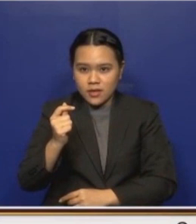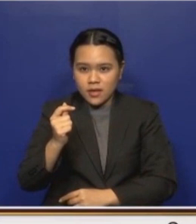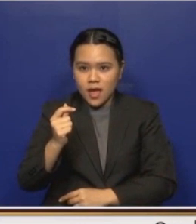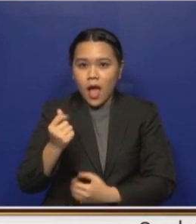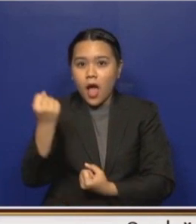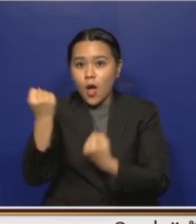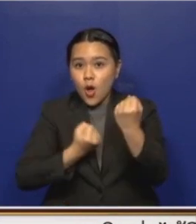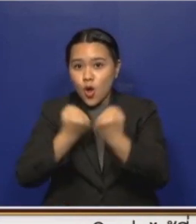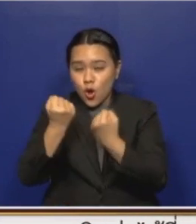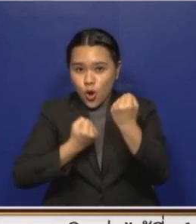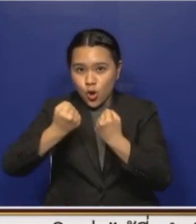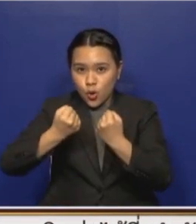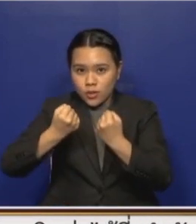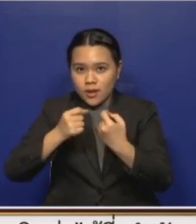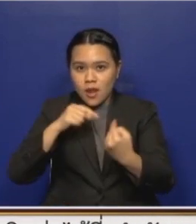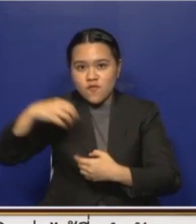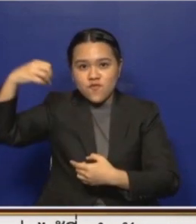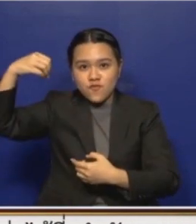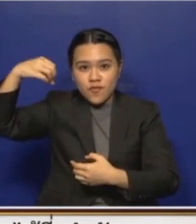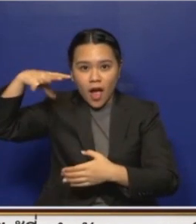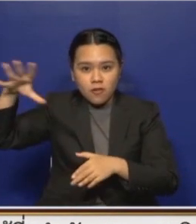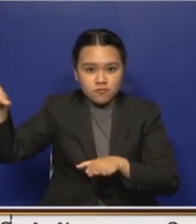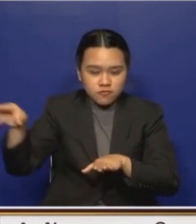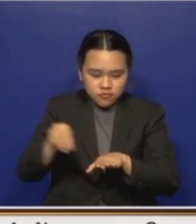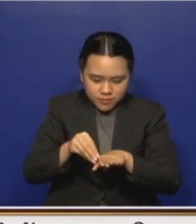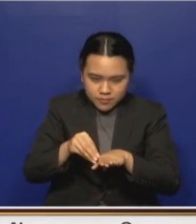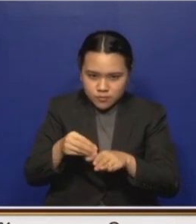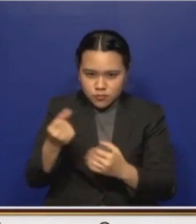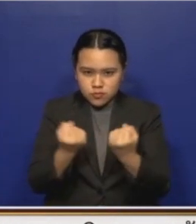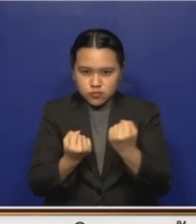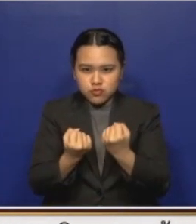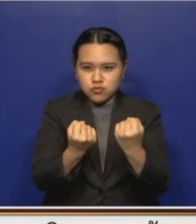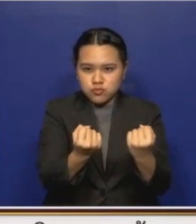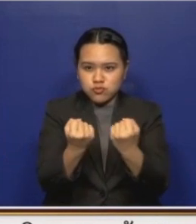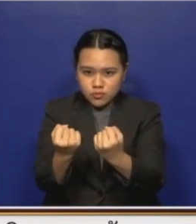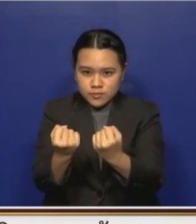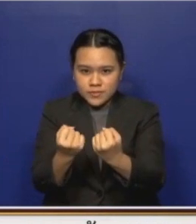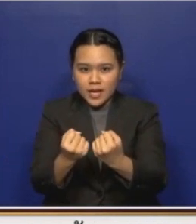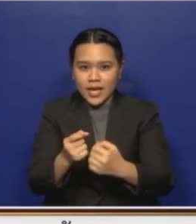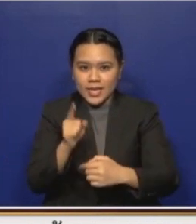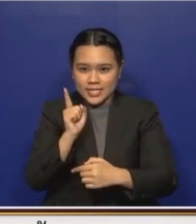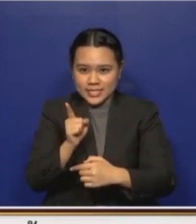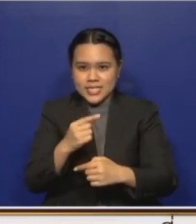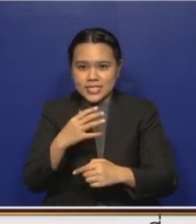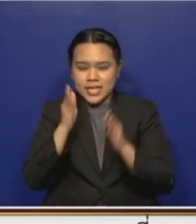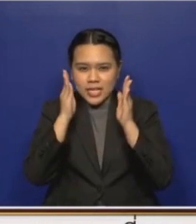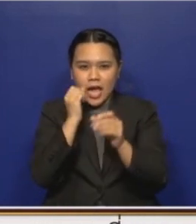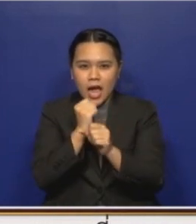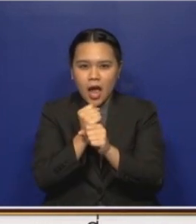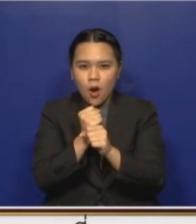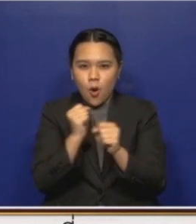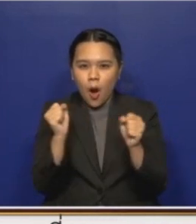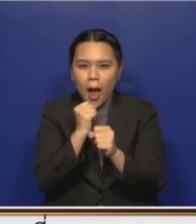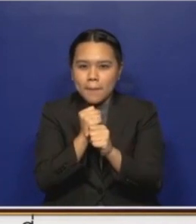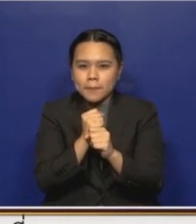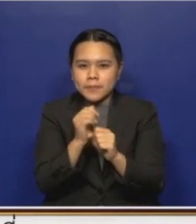ตอนแรกเขาตัดสินใจไปลงทุนในจีนนะฮะแต่เขากลัวโดนแบบโทรศัพท์ Apple ดึงออกมาเป็นเสี่ยวมี่กับเป็นยี่ห้อหัวเว่ยฮ